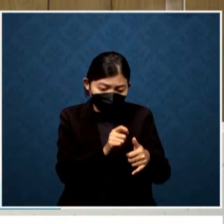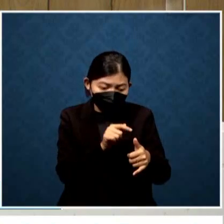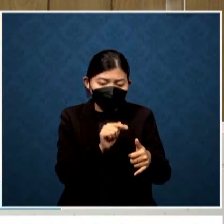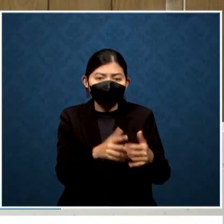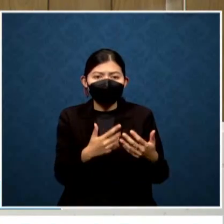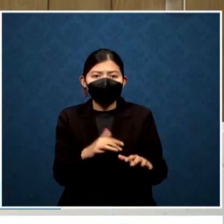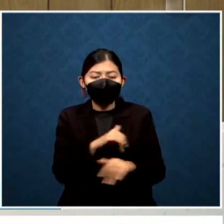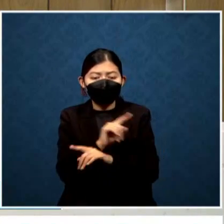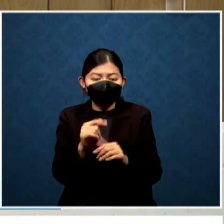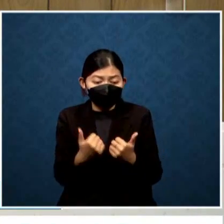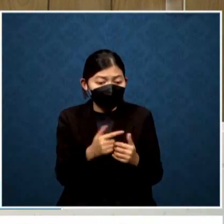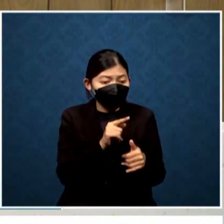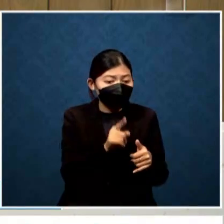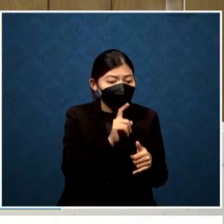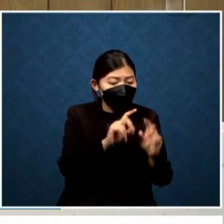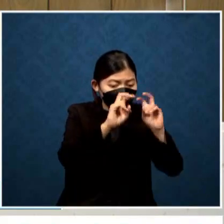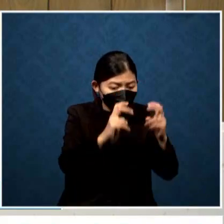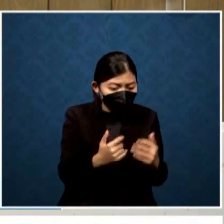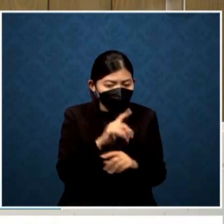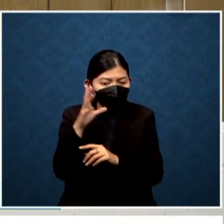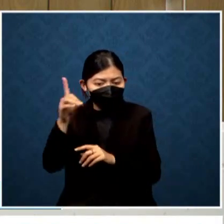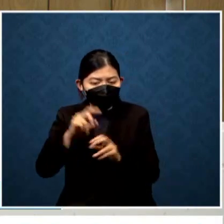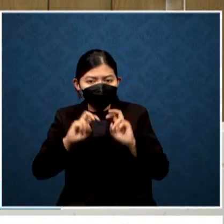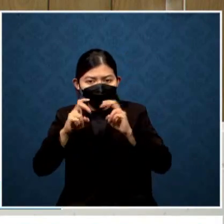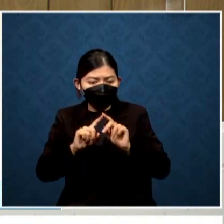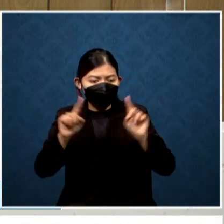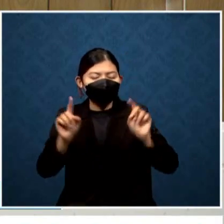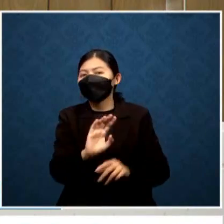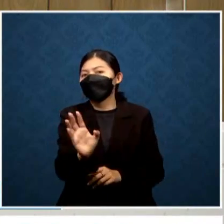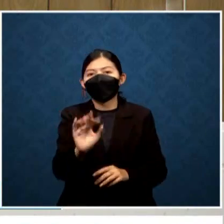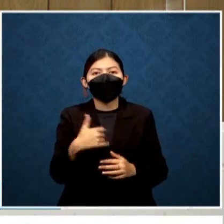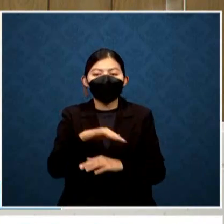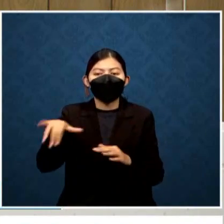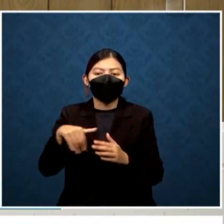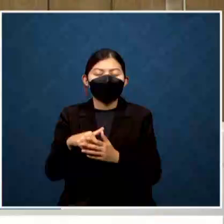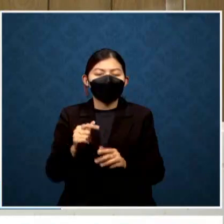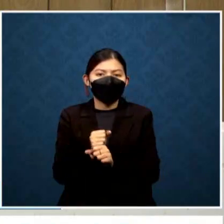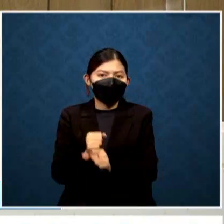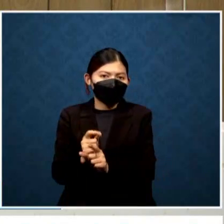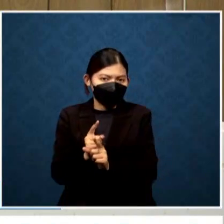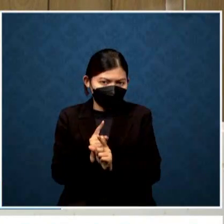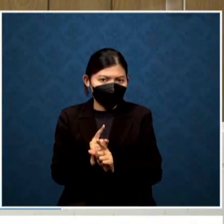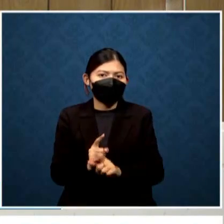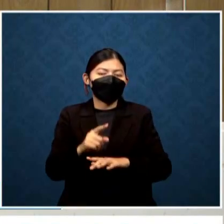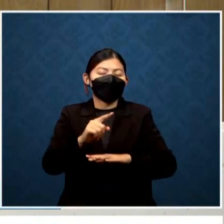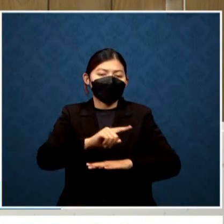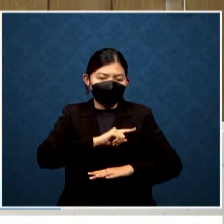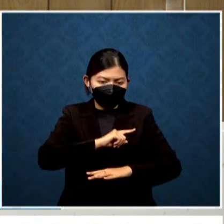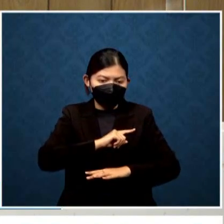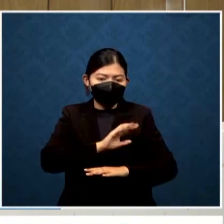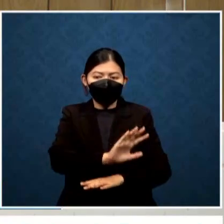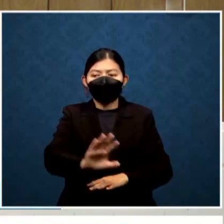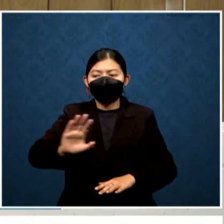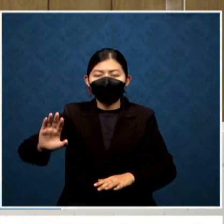นี้วันนี้ดูเรื่องนี้ไม่ใช่นะครับผมสั่งโดยภาพรวมว่าทุกคนต้องทำตามหน้าที่นะครับได้บอกไปแล้วนะครับเ